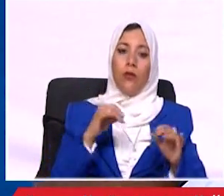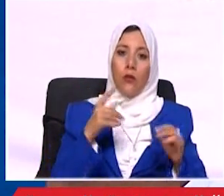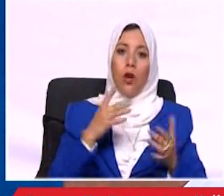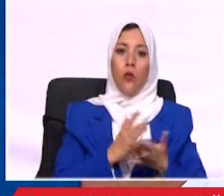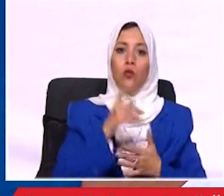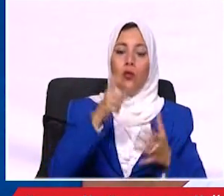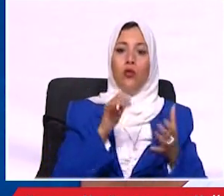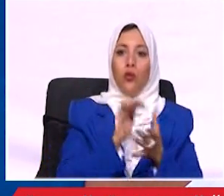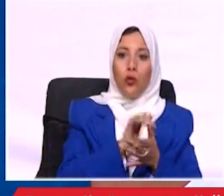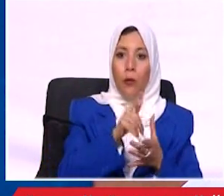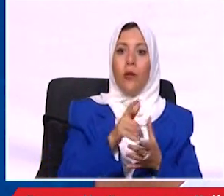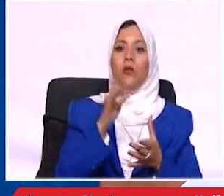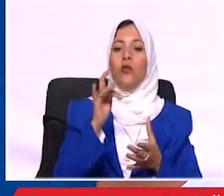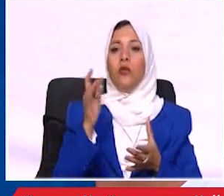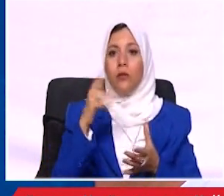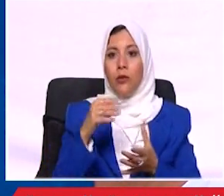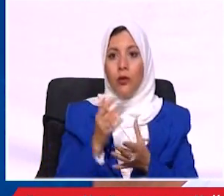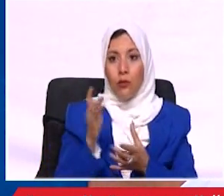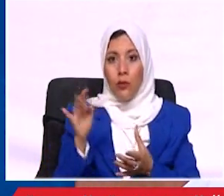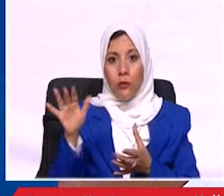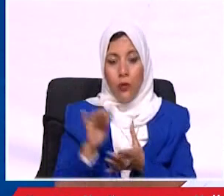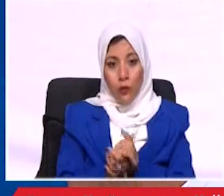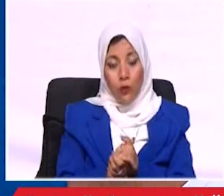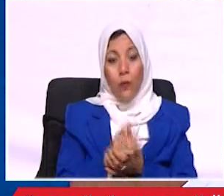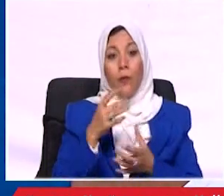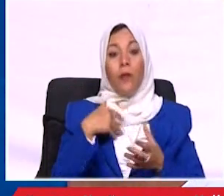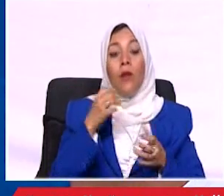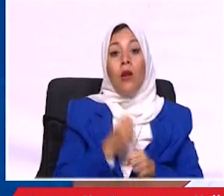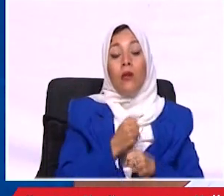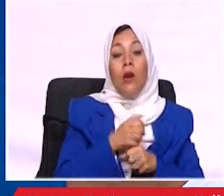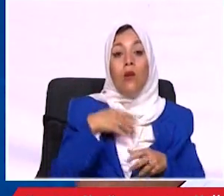صديق بنته وجوز بنته. فراح